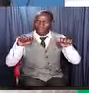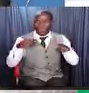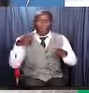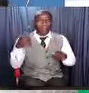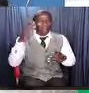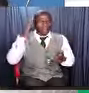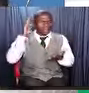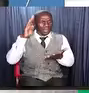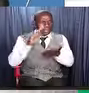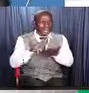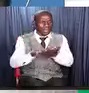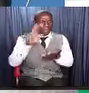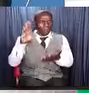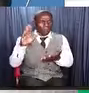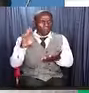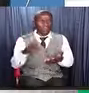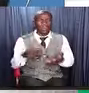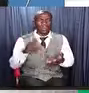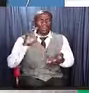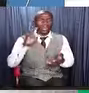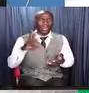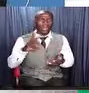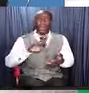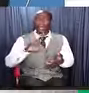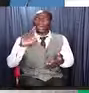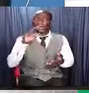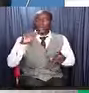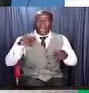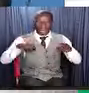Timizia watu wako haja za mioyo yao Baba.